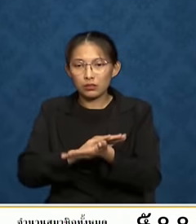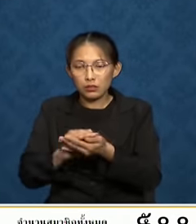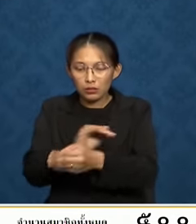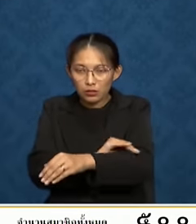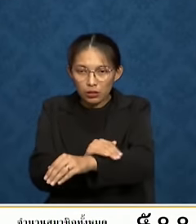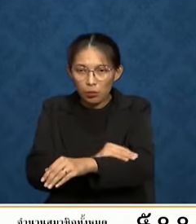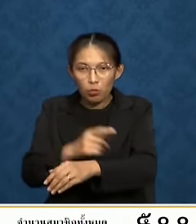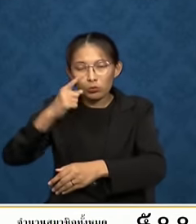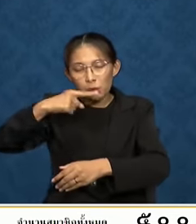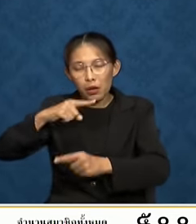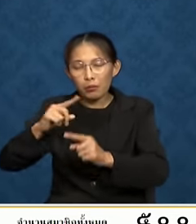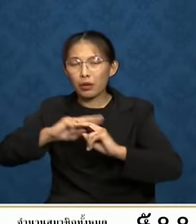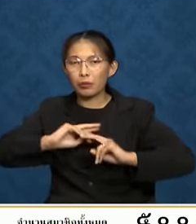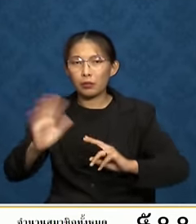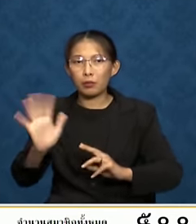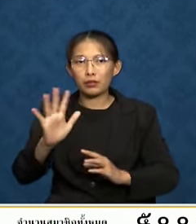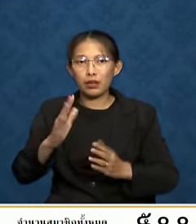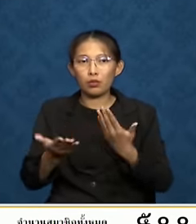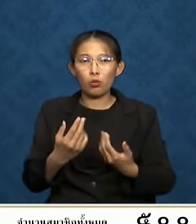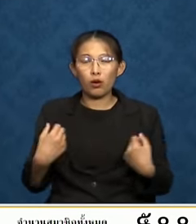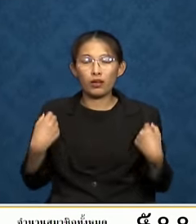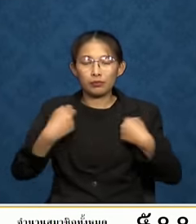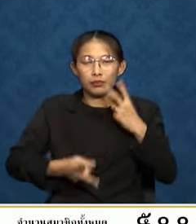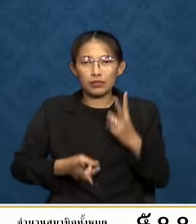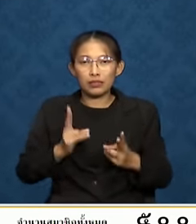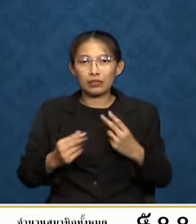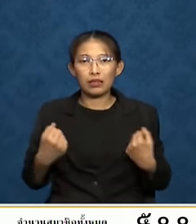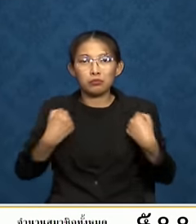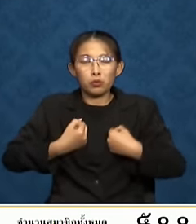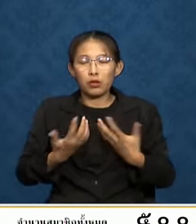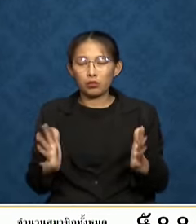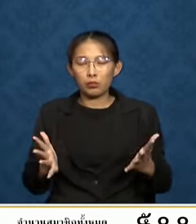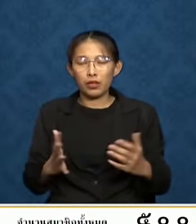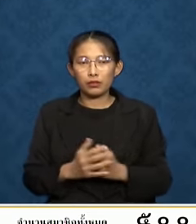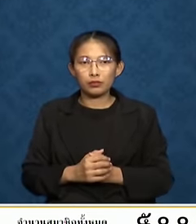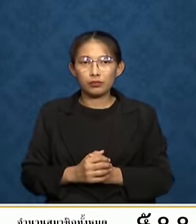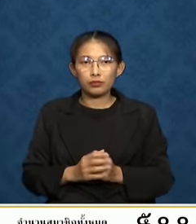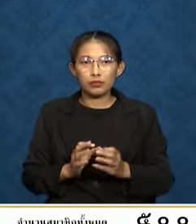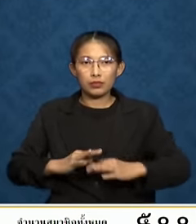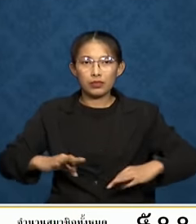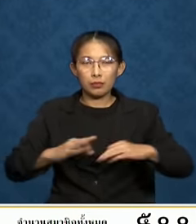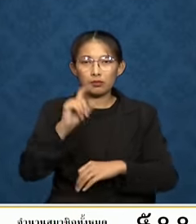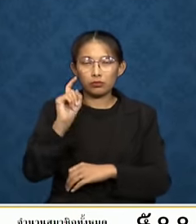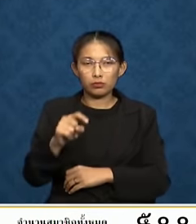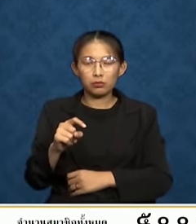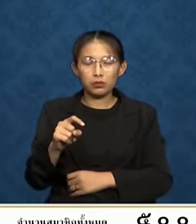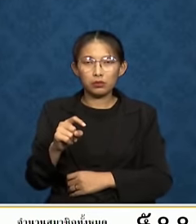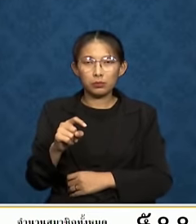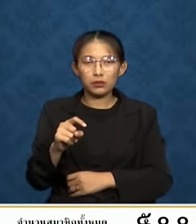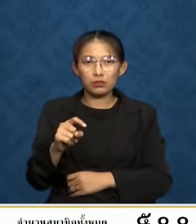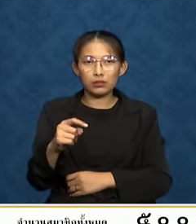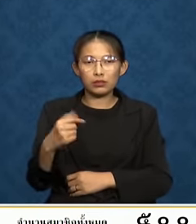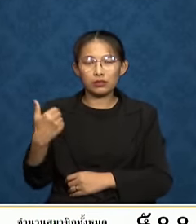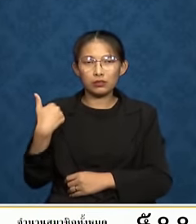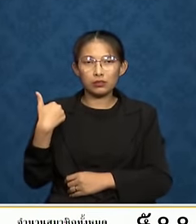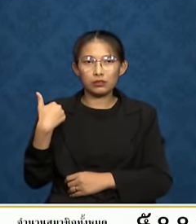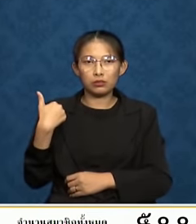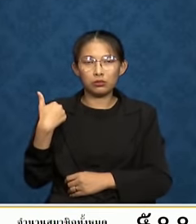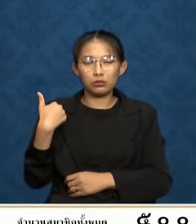ก็ไม่ได้หรือจะไปหาตัดชุดเองข้างนอกก็ไม่ใช่มันเลยเกิดการเอ่อ